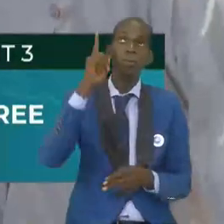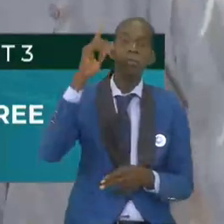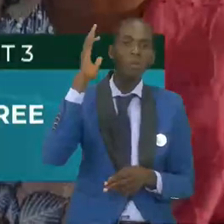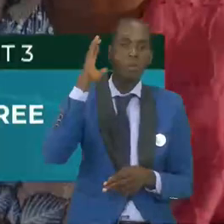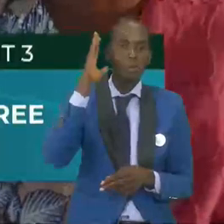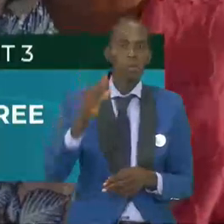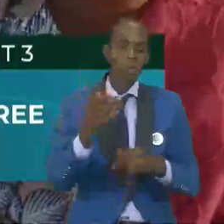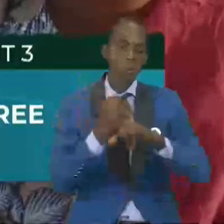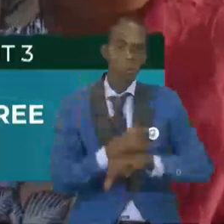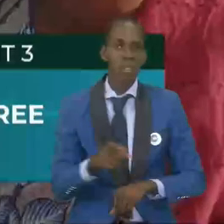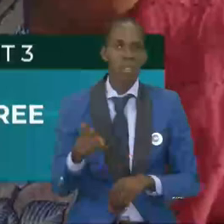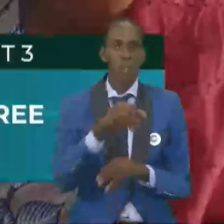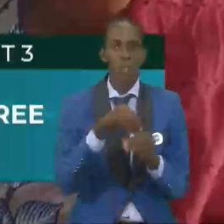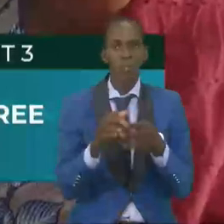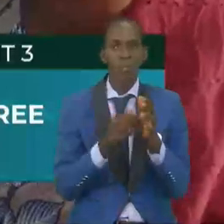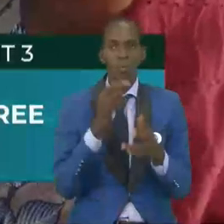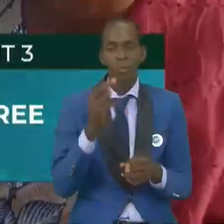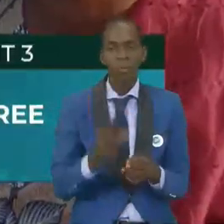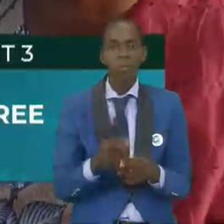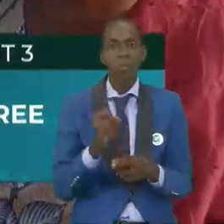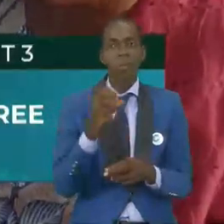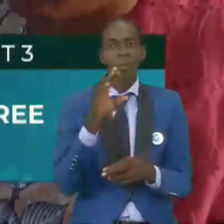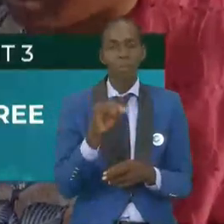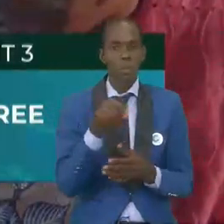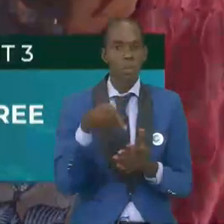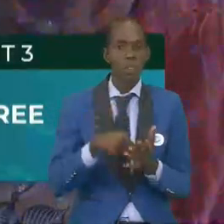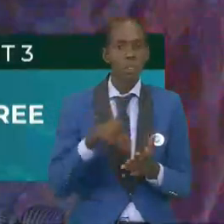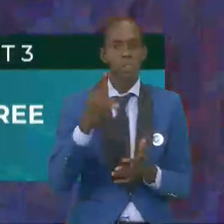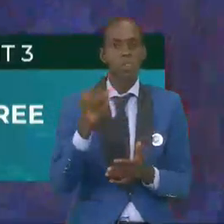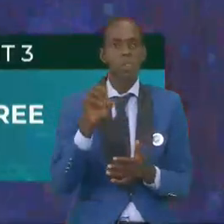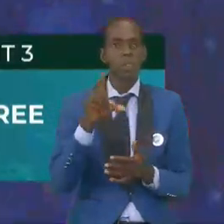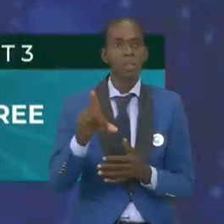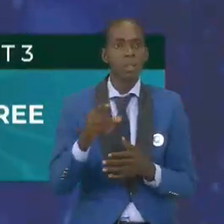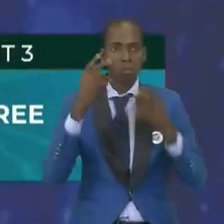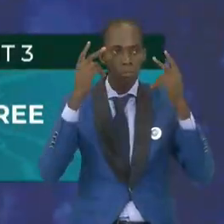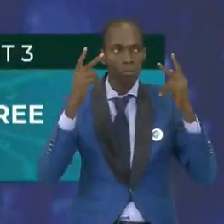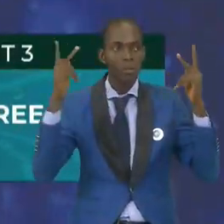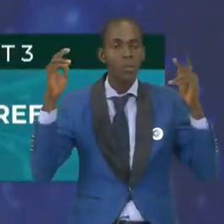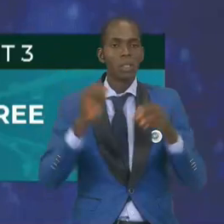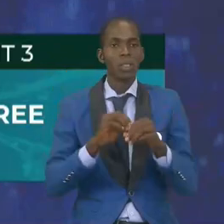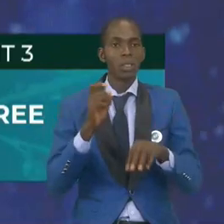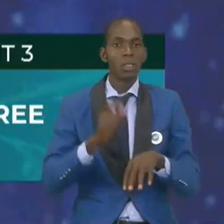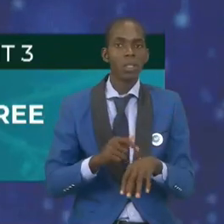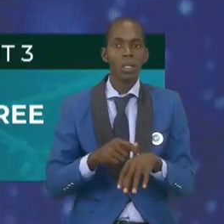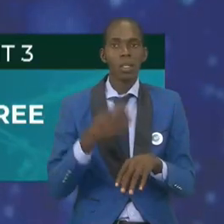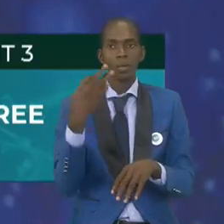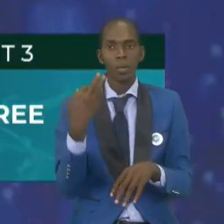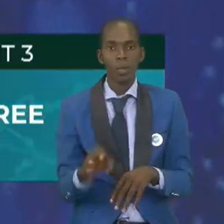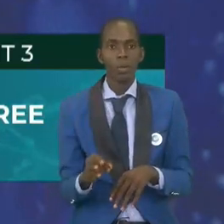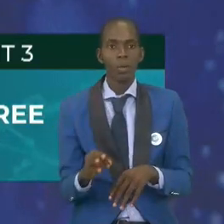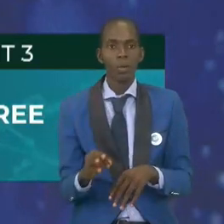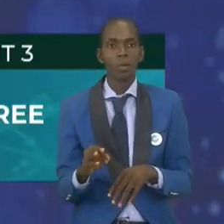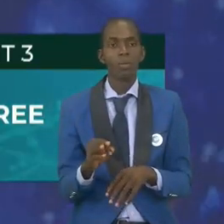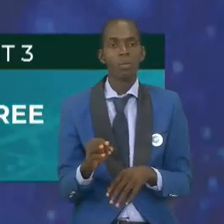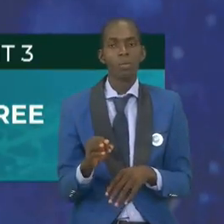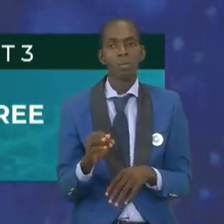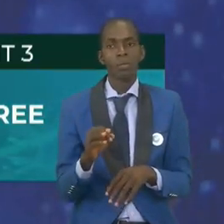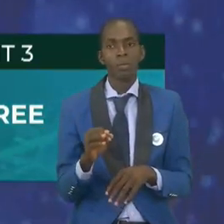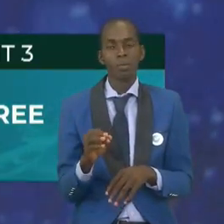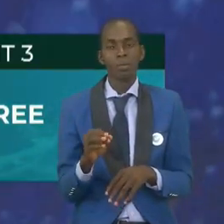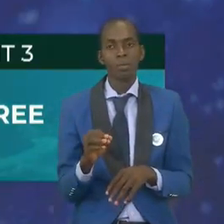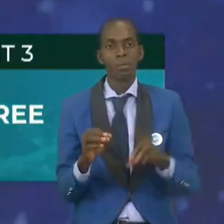Et il va te préserver. Je dis, il va te préserver. Alors ce Daniel a